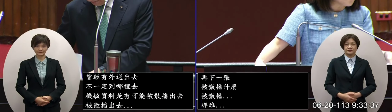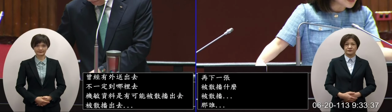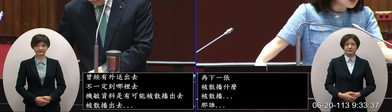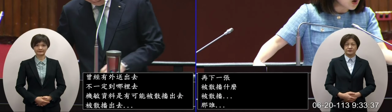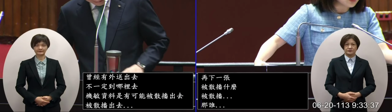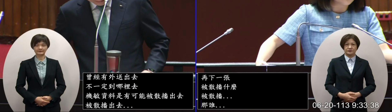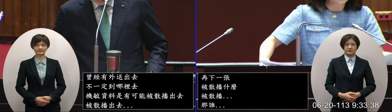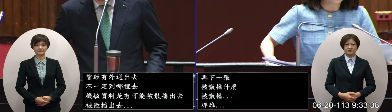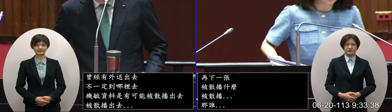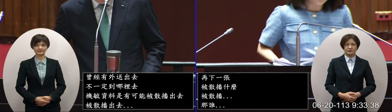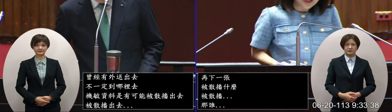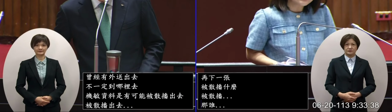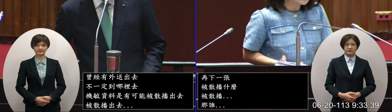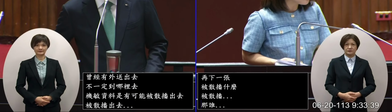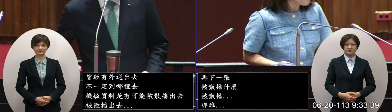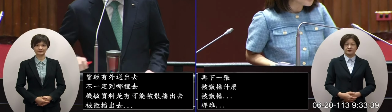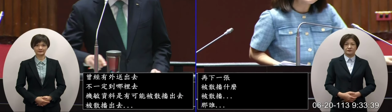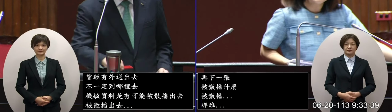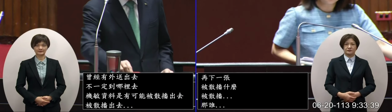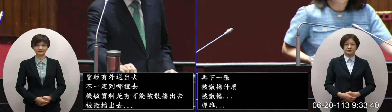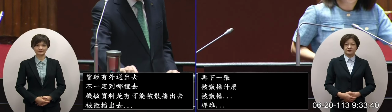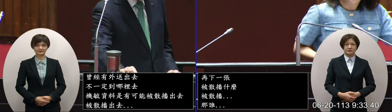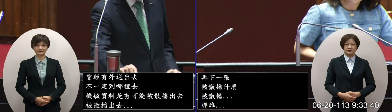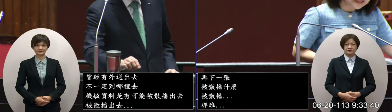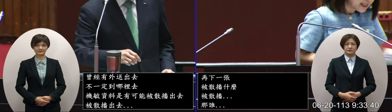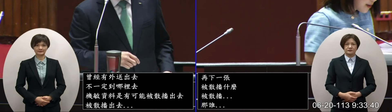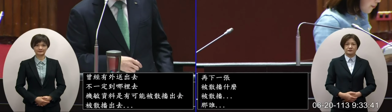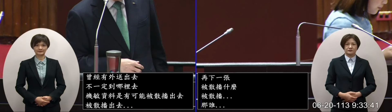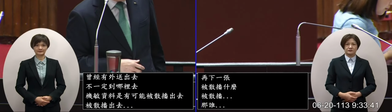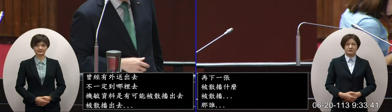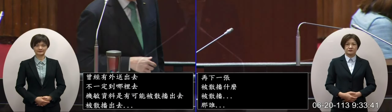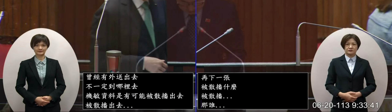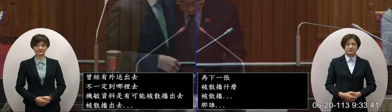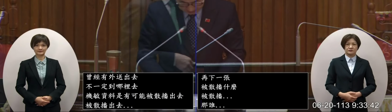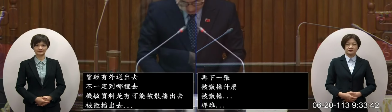好，谢谢。